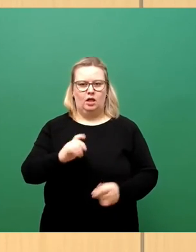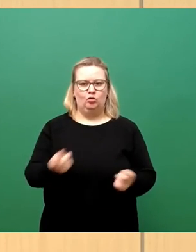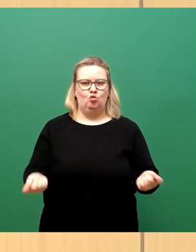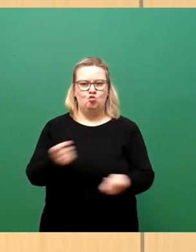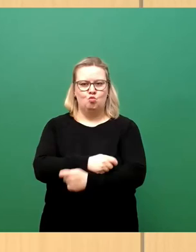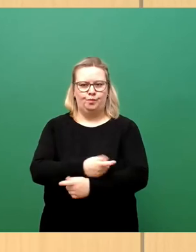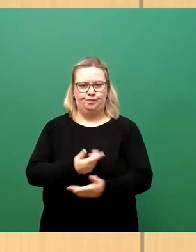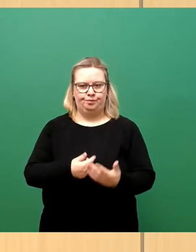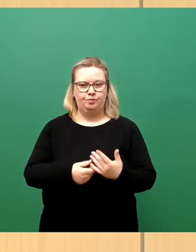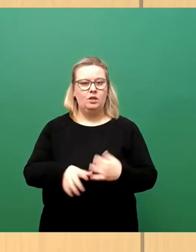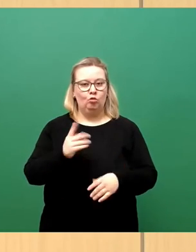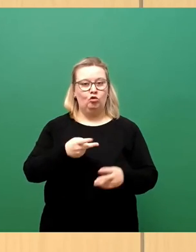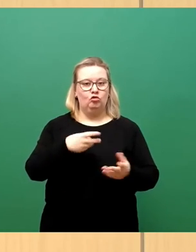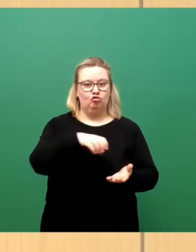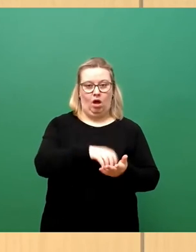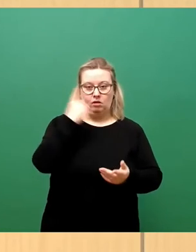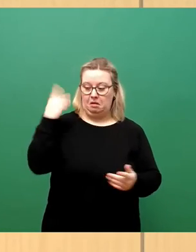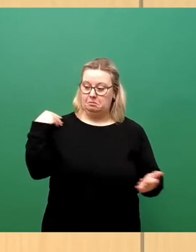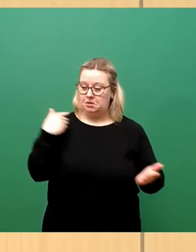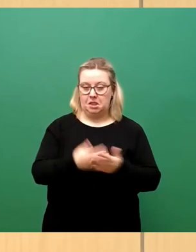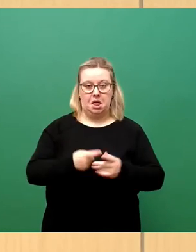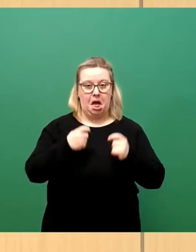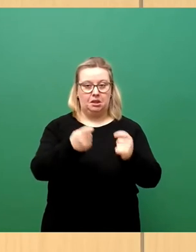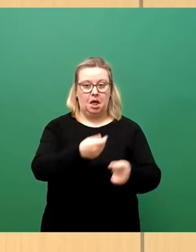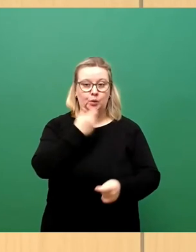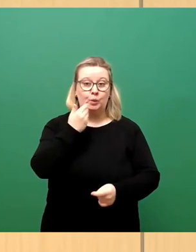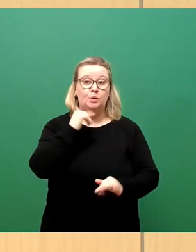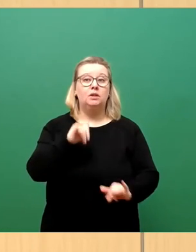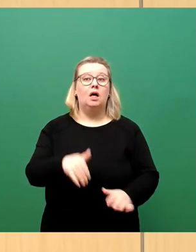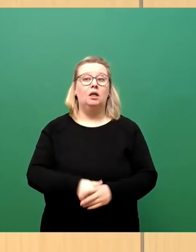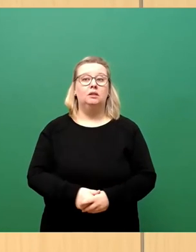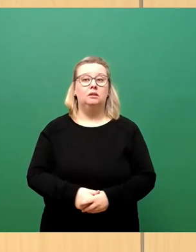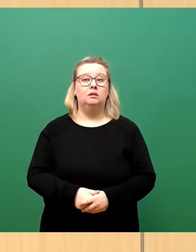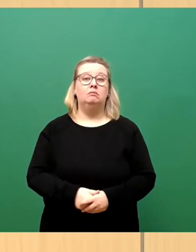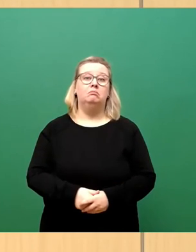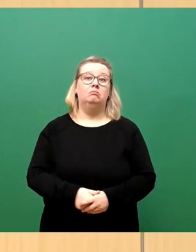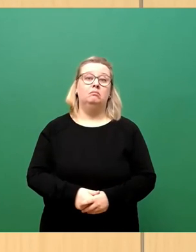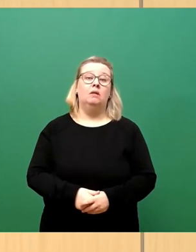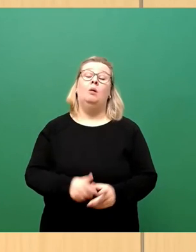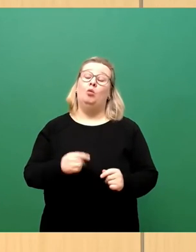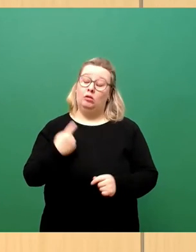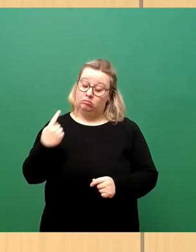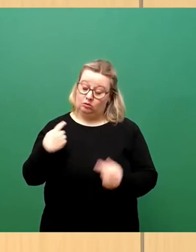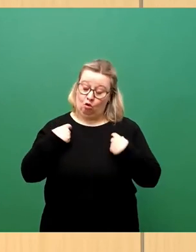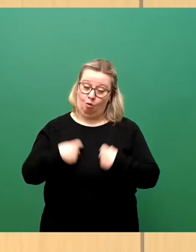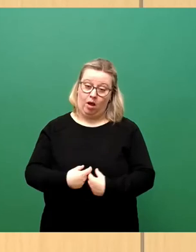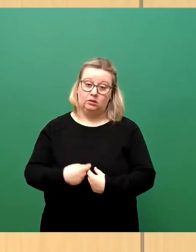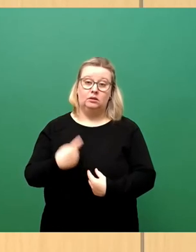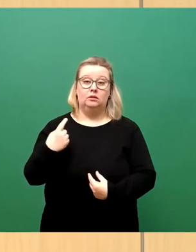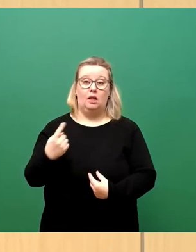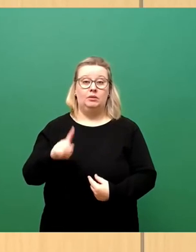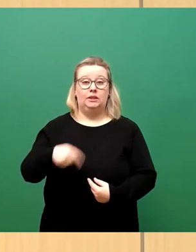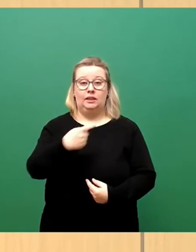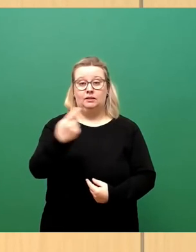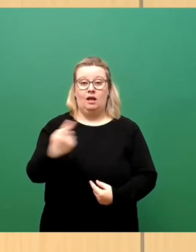dem Stadtrat liegt bis heute kein Antrag dazu vor. Also ist es der Herr Oberbürgermeister Dirk Hilbert, der nächstes Jahr wiedergewählt